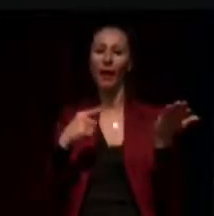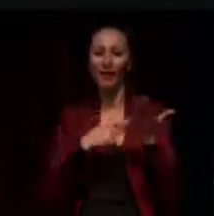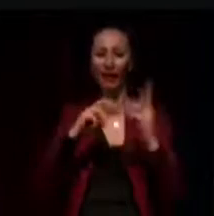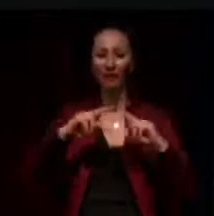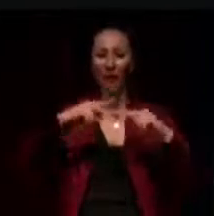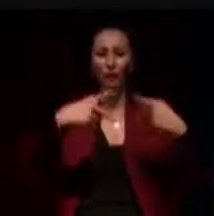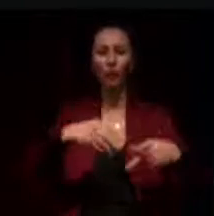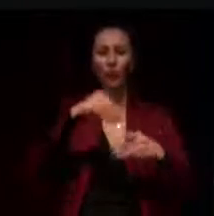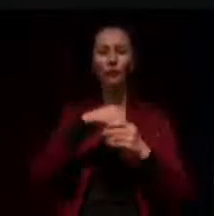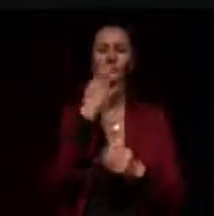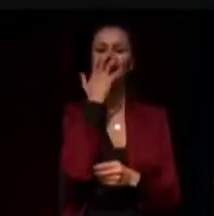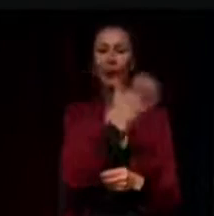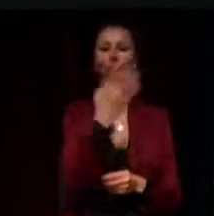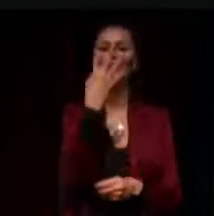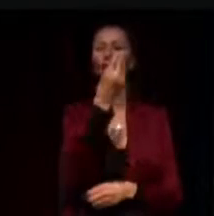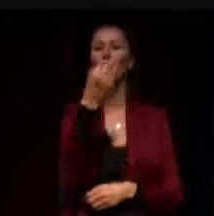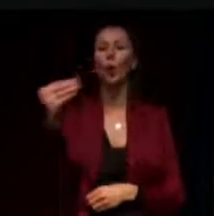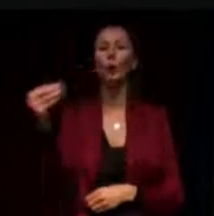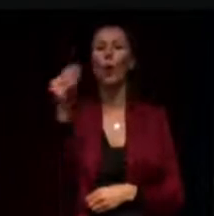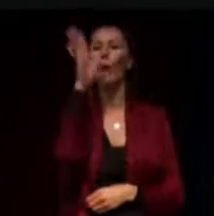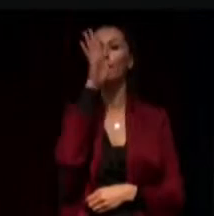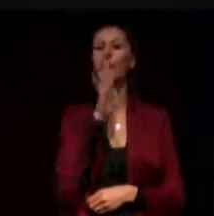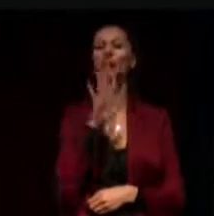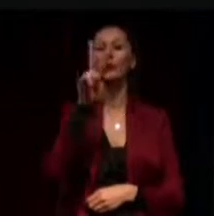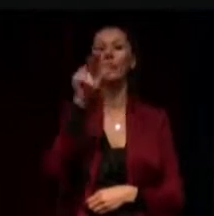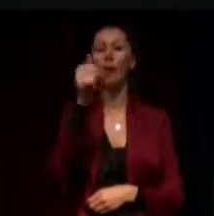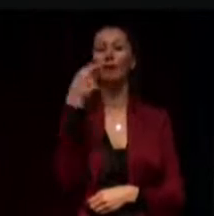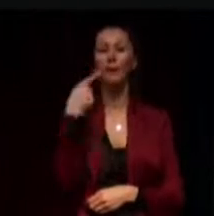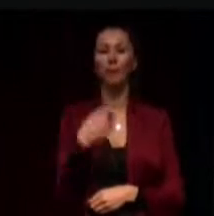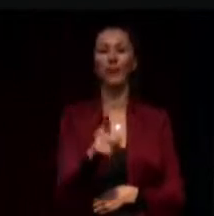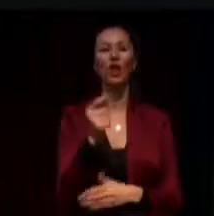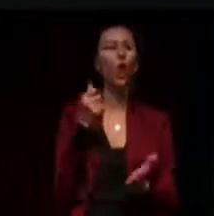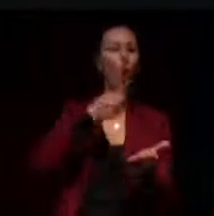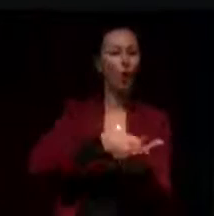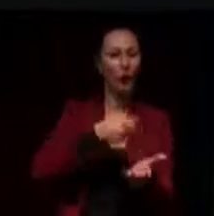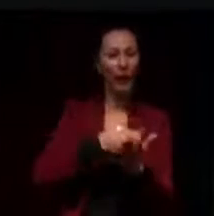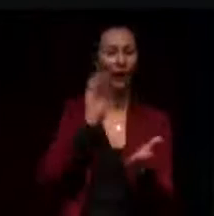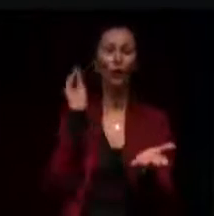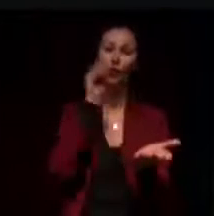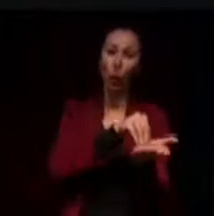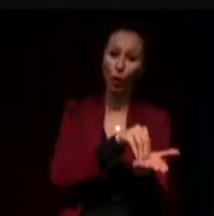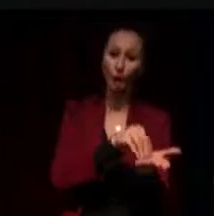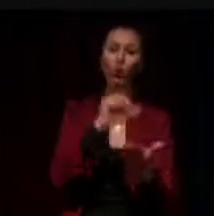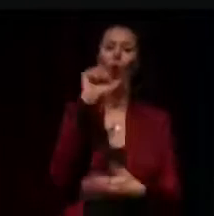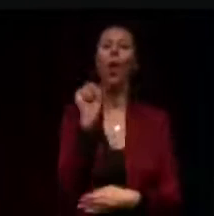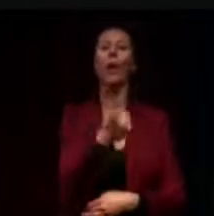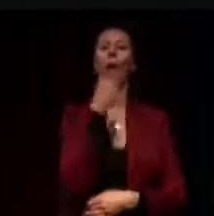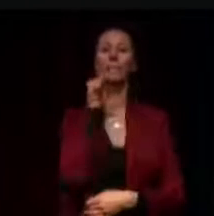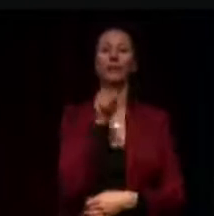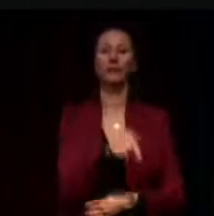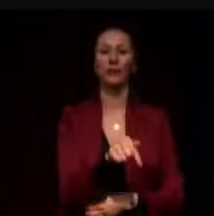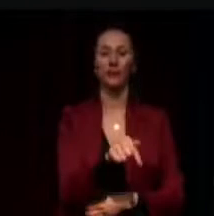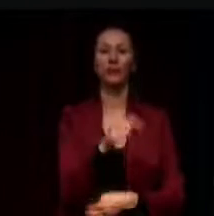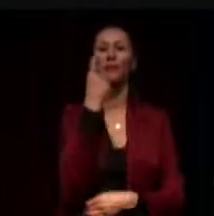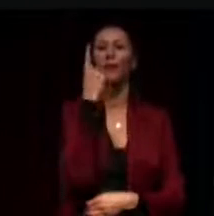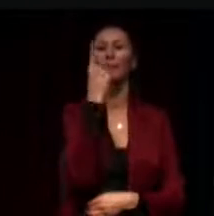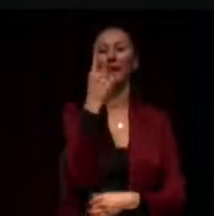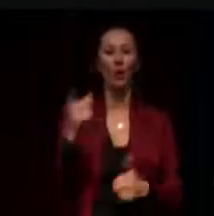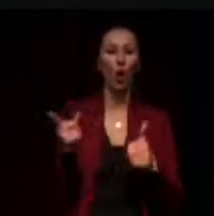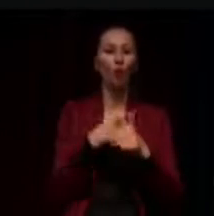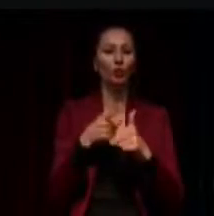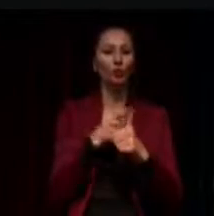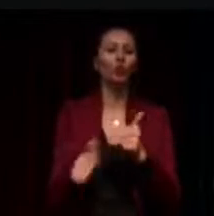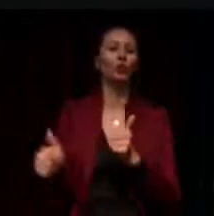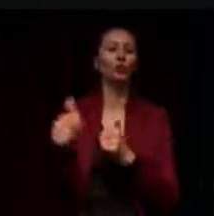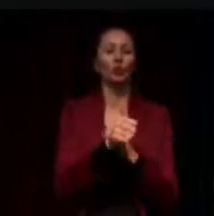sağlanması için 4 milyon 526 bin lira ödeneğin konulması da önemlidir. Bir